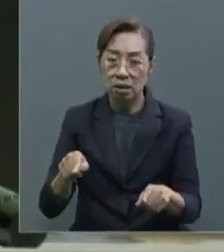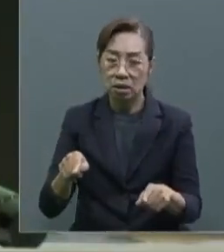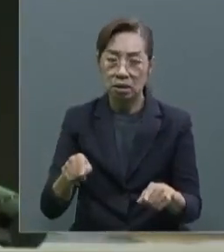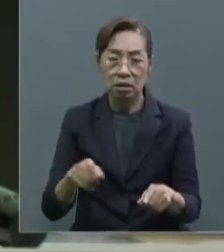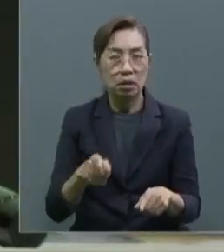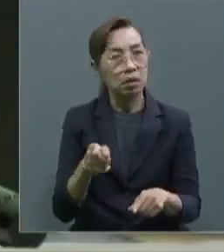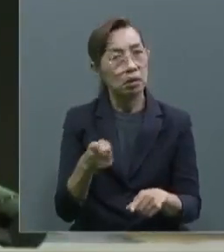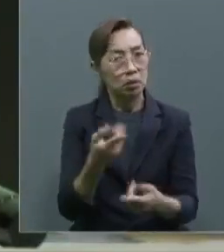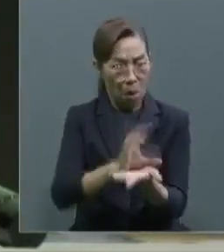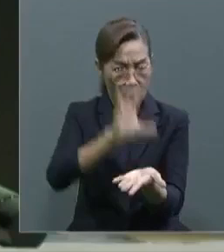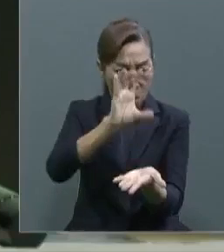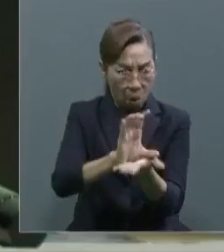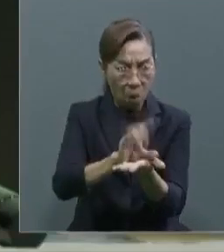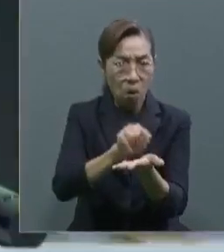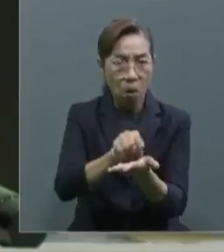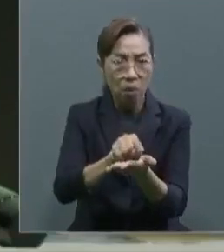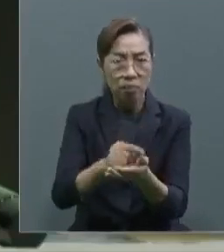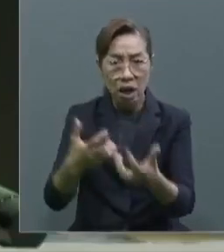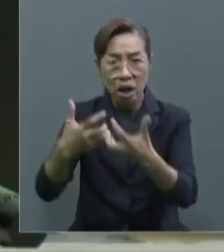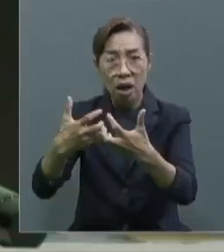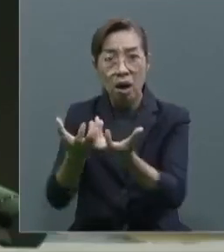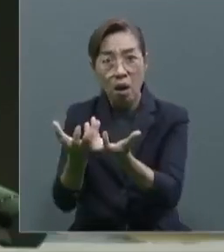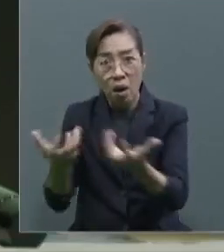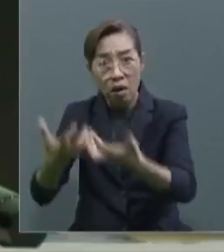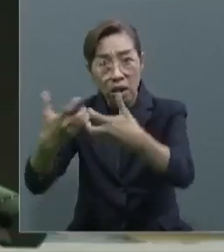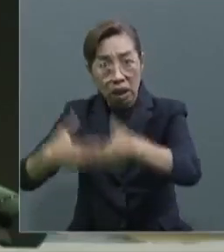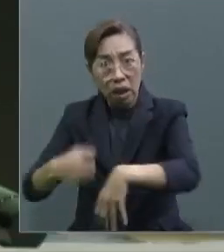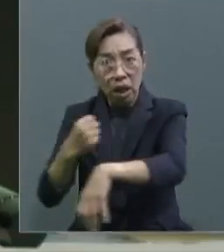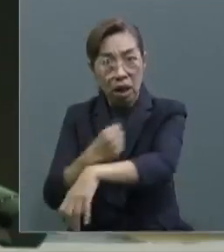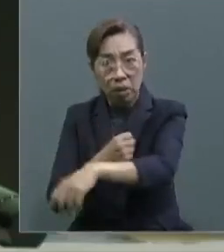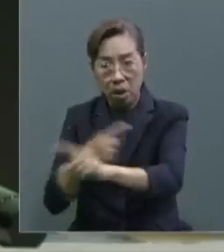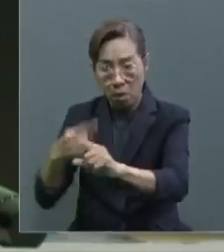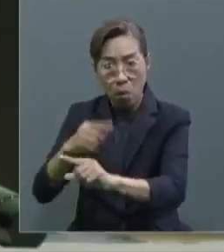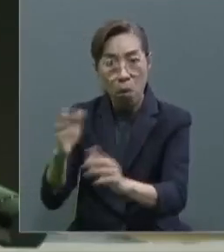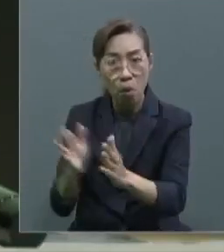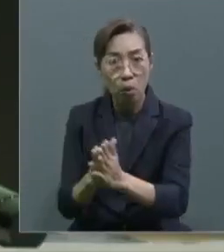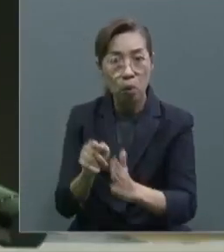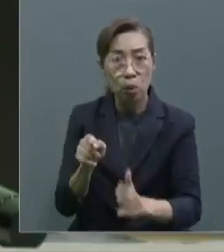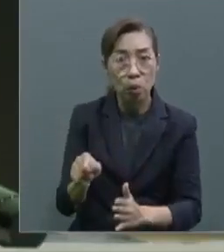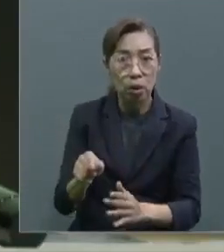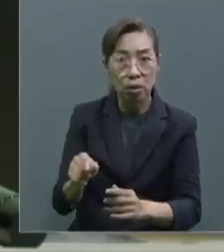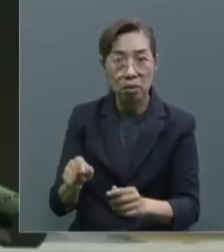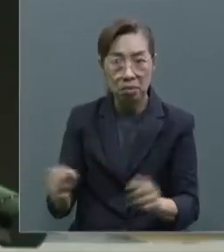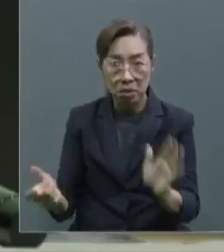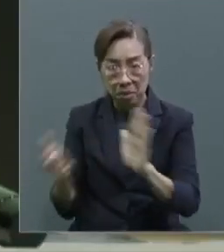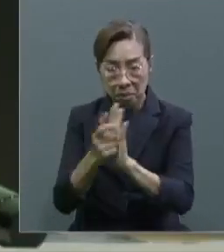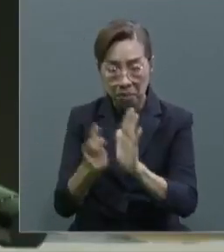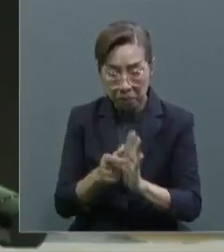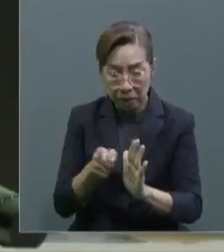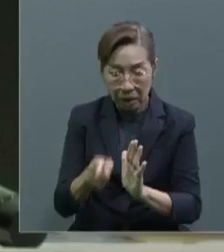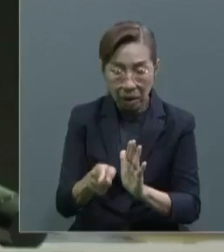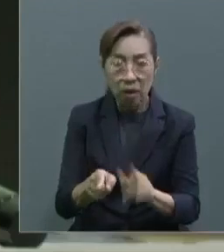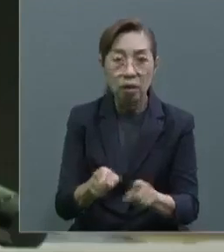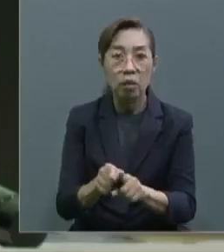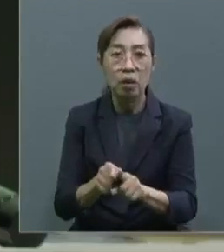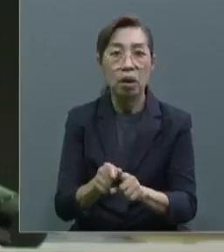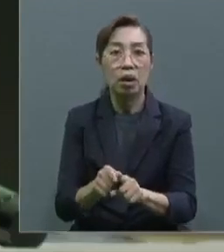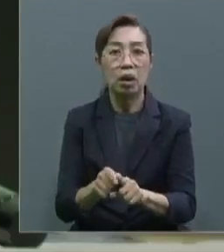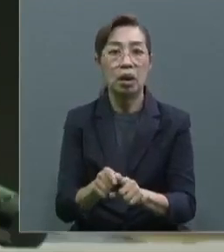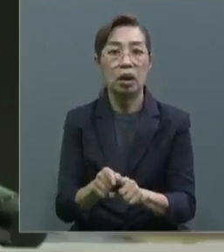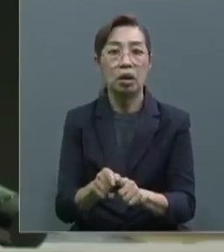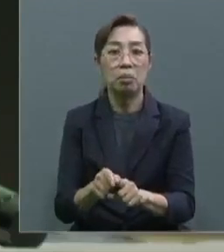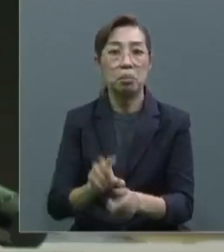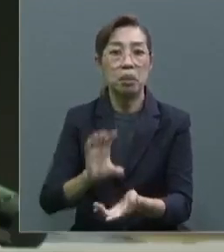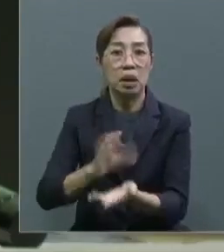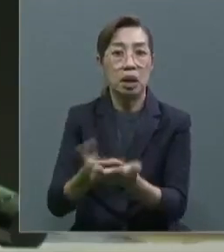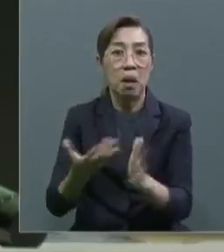การตั้งงบประมาณเอาค่าคลุพันธ์กับค่าเจาะน้ำบาดาลไปรวมกันและมาตั้งเป็นค่าเป็นยูนิตคอสก็คือเ